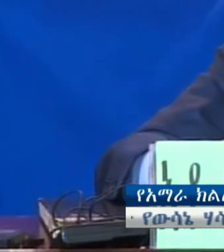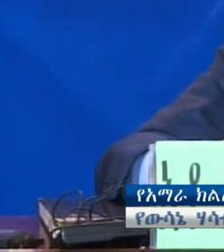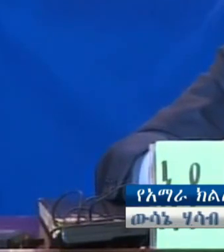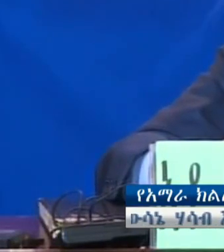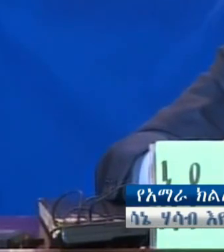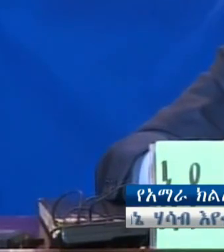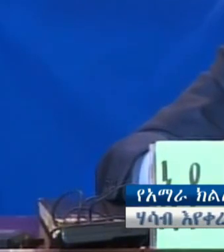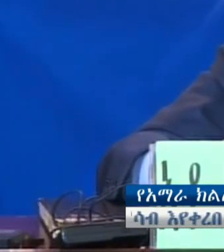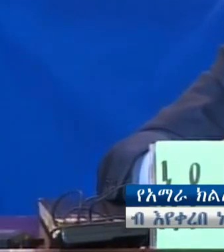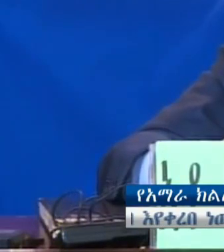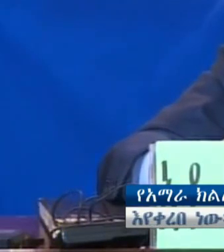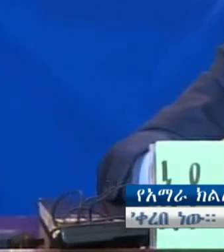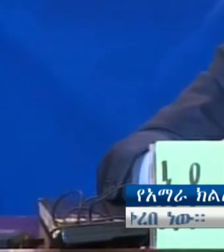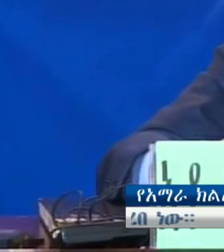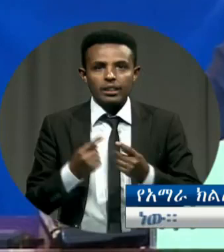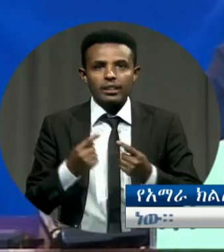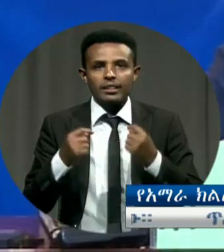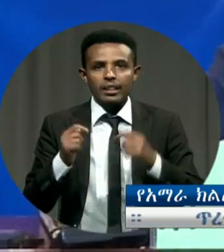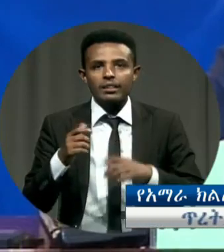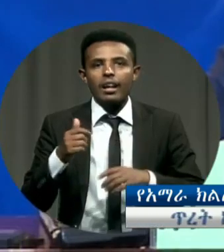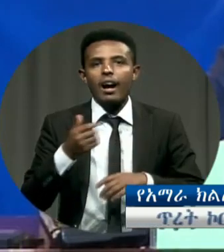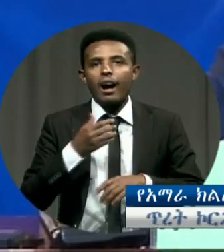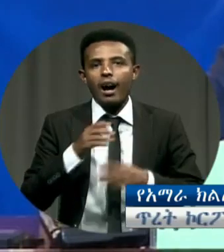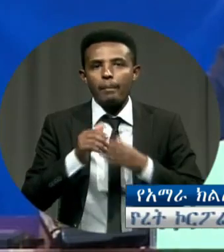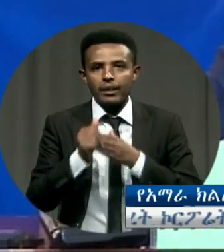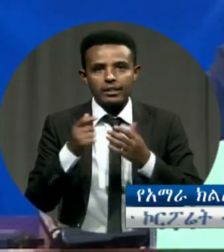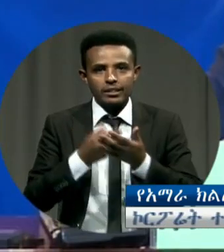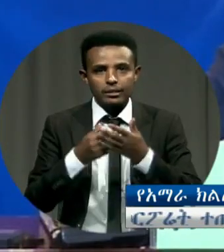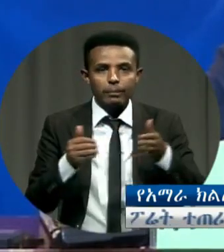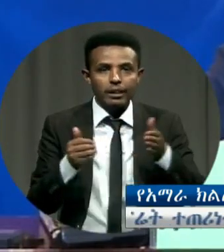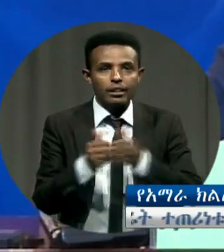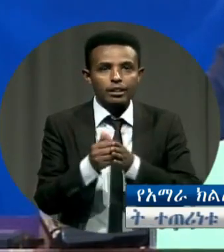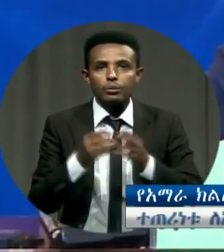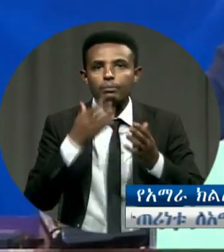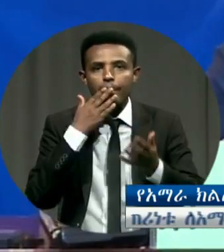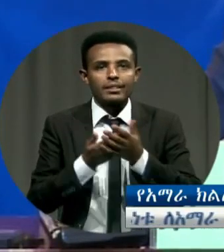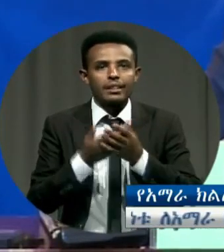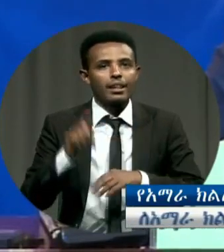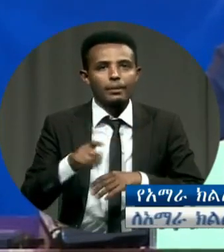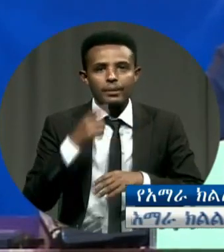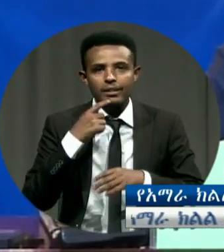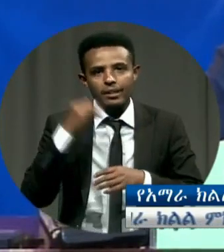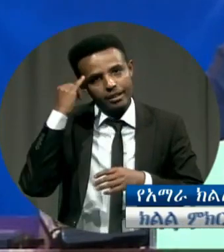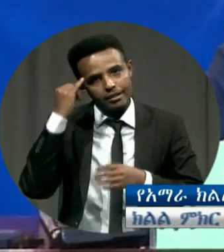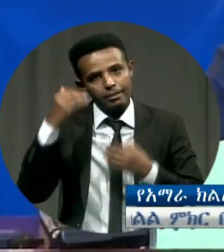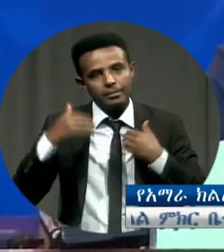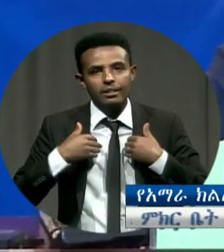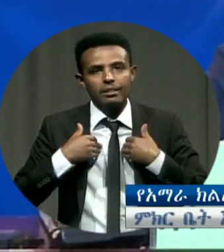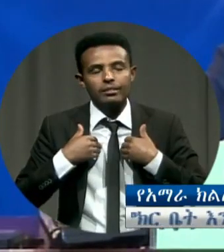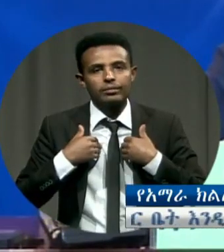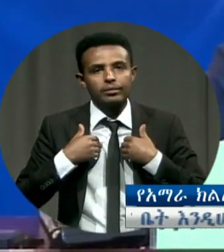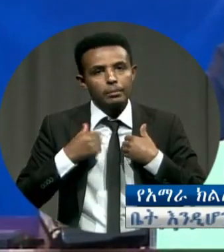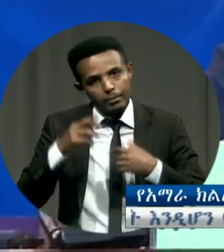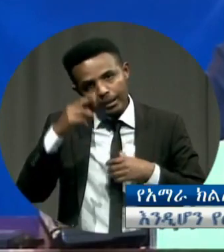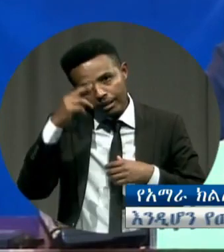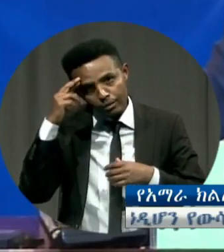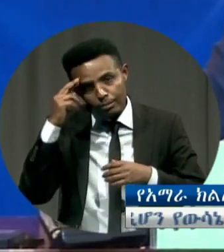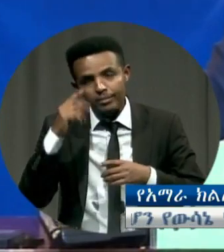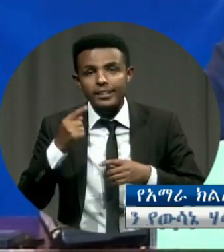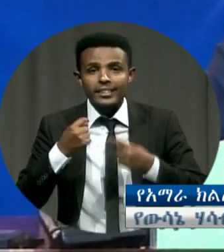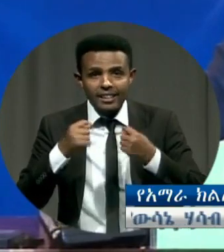ማድረሱ የጥረት አመራርም ወደዚህ ደረጃ ማድረሱ መመዝገን አለበት የሚል አስተያየት አለኝ። ምክንያቱም ጥረት